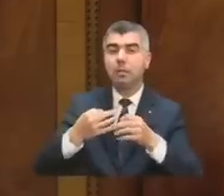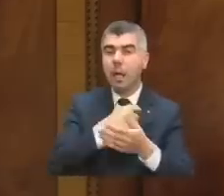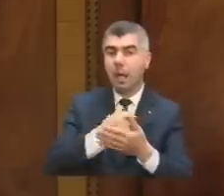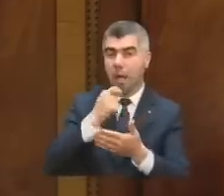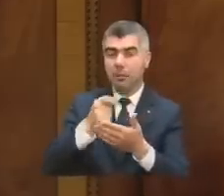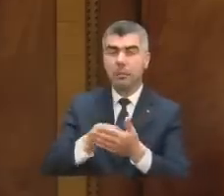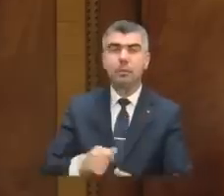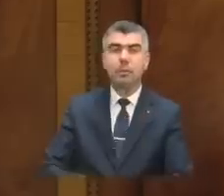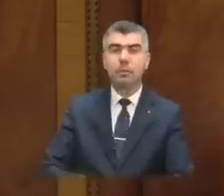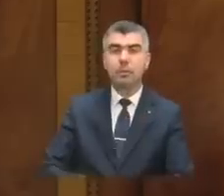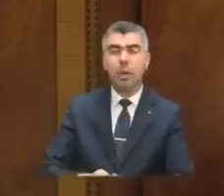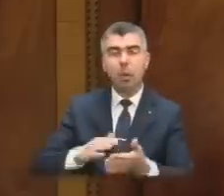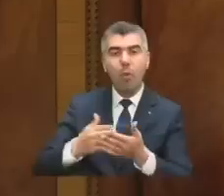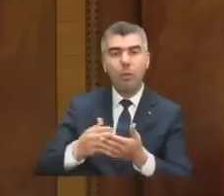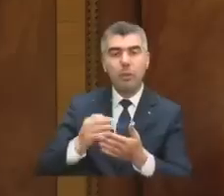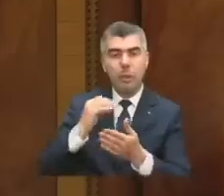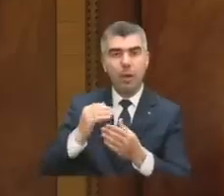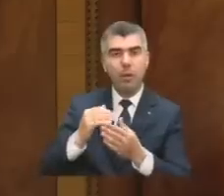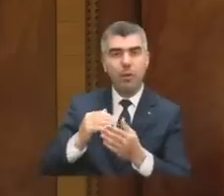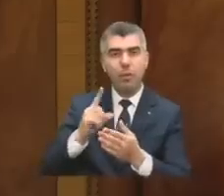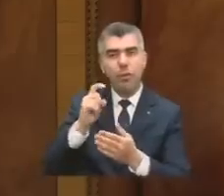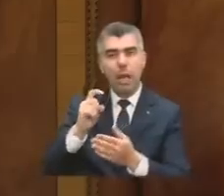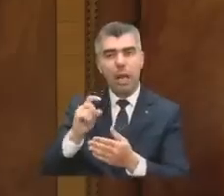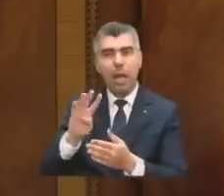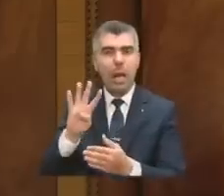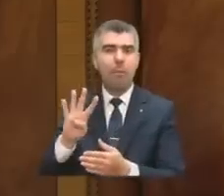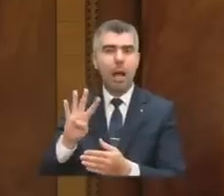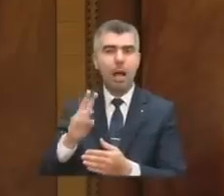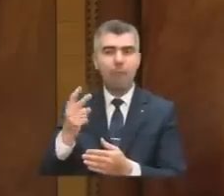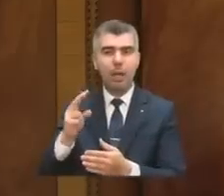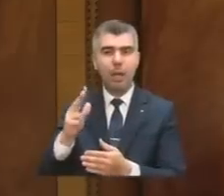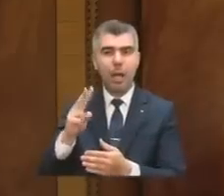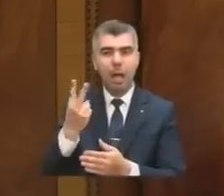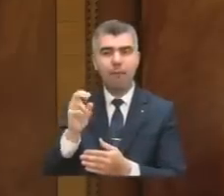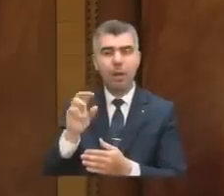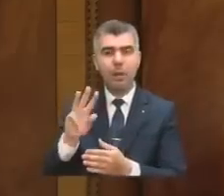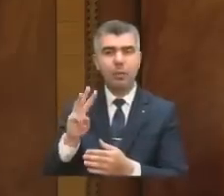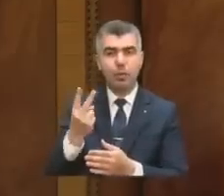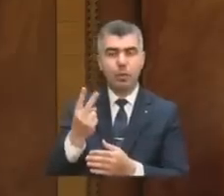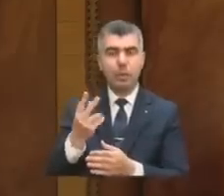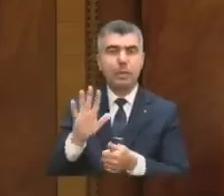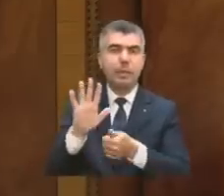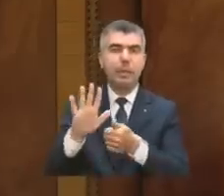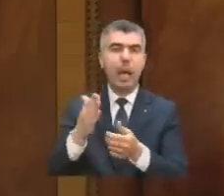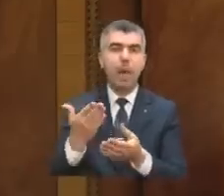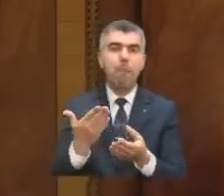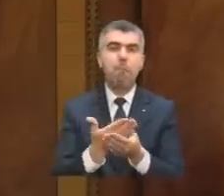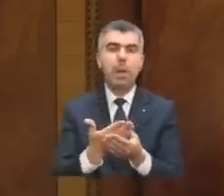من المعطيات الاخيره اخر شهر ابريل ست ملفات في مرحله